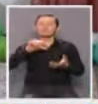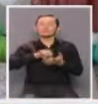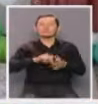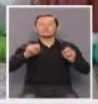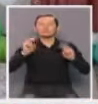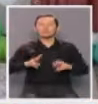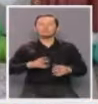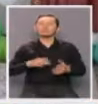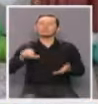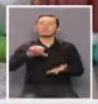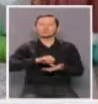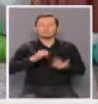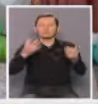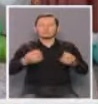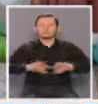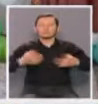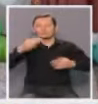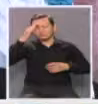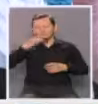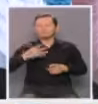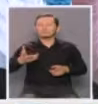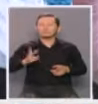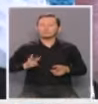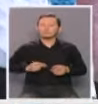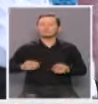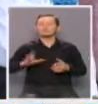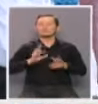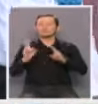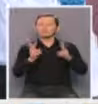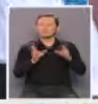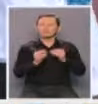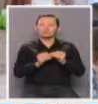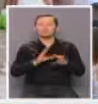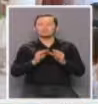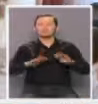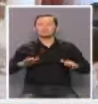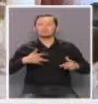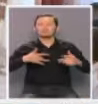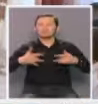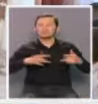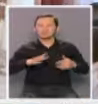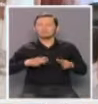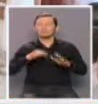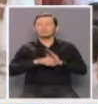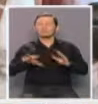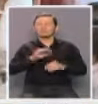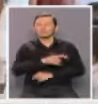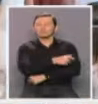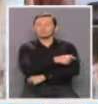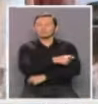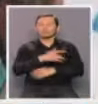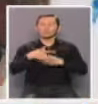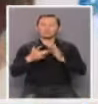белсенді араласты. Мерекелік кеште әке мен қыздың вальсы орындалып, бөбектер көрініс қойды. Бұл бөбек жайдың тәрбиеленушілері